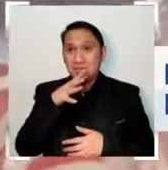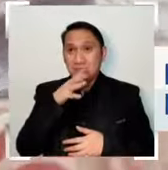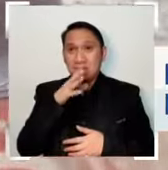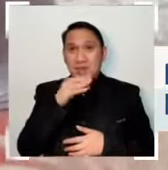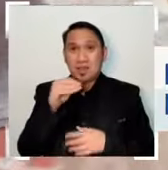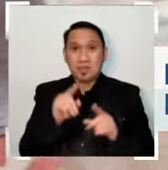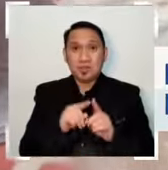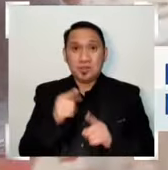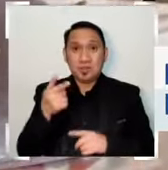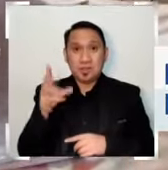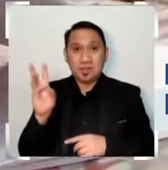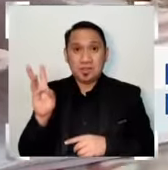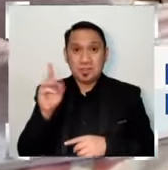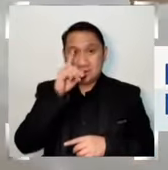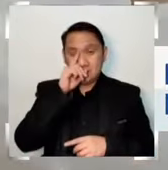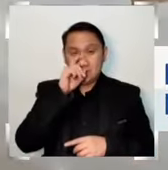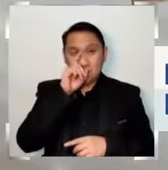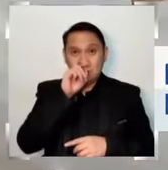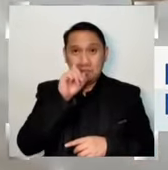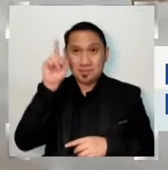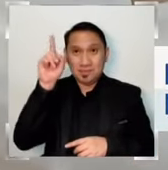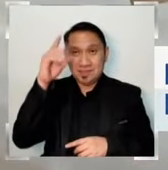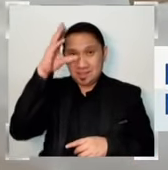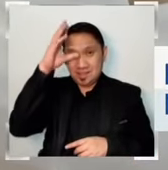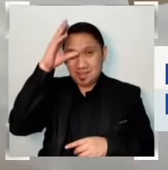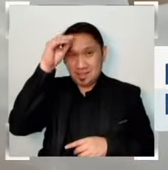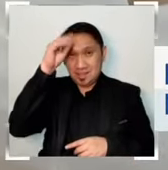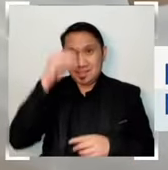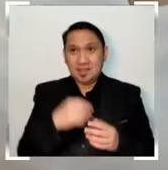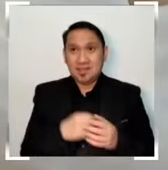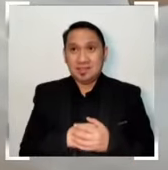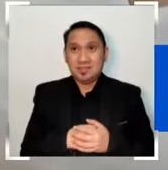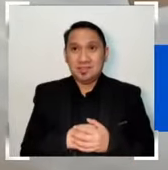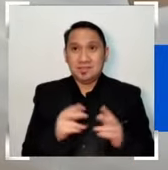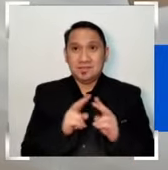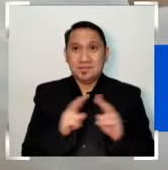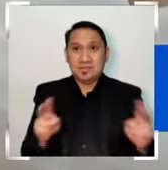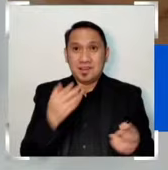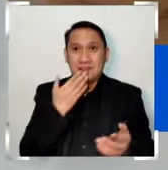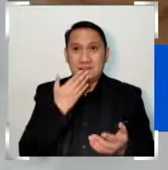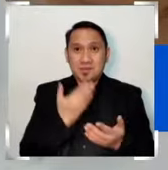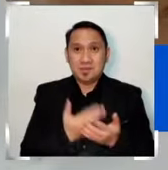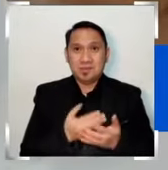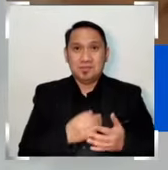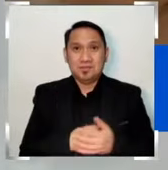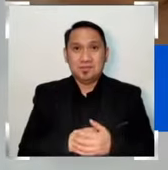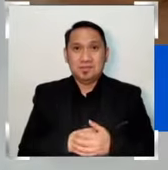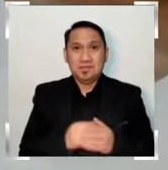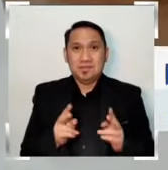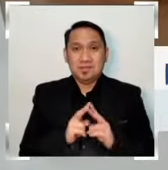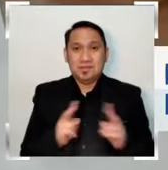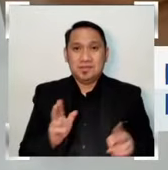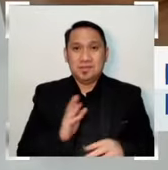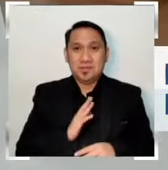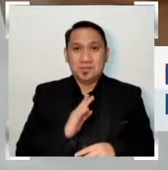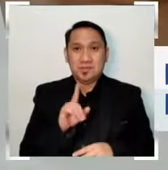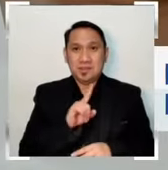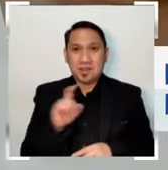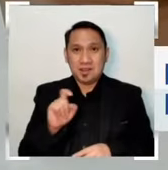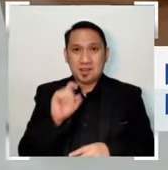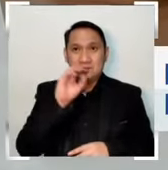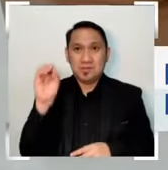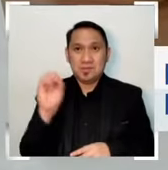26 anyos niyang nobyong si Dennis. Kasi napakabuti niya eh. Mabait. 100% hindi